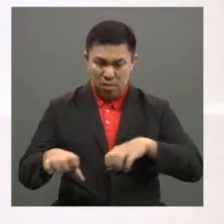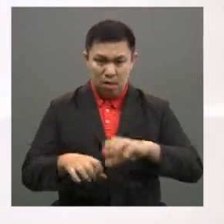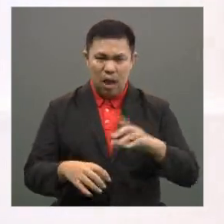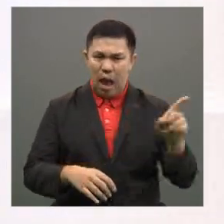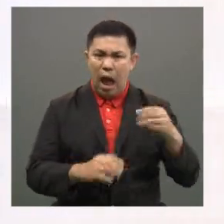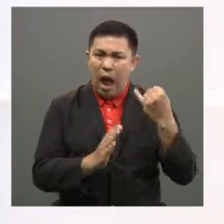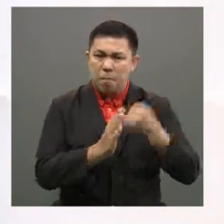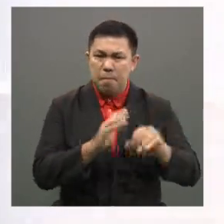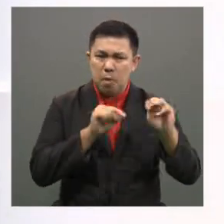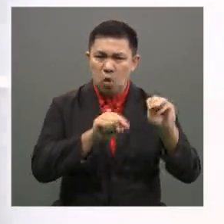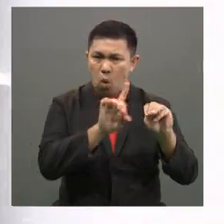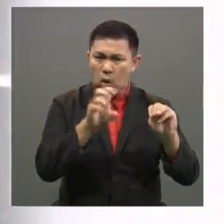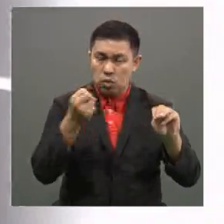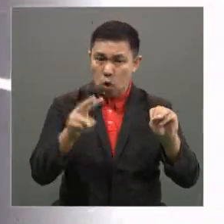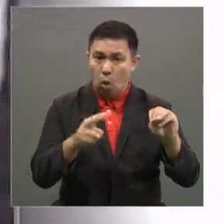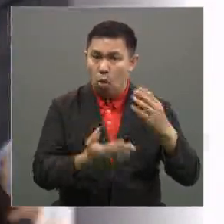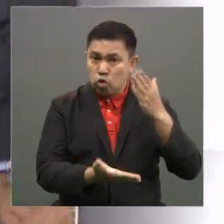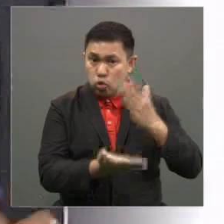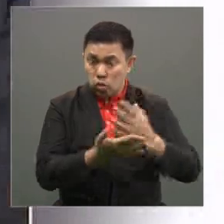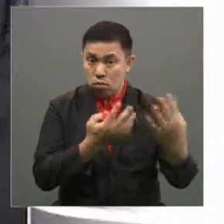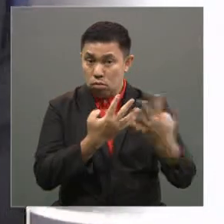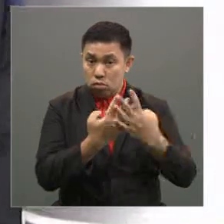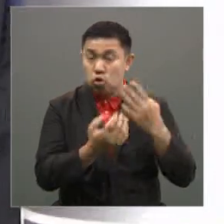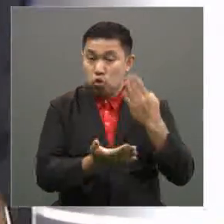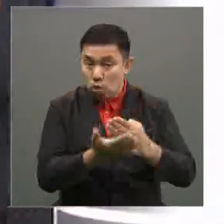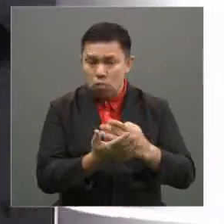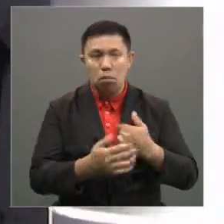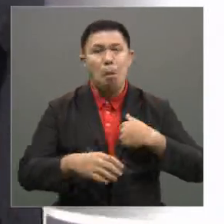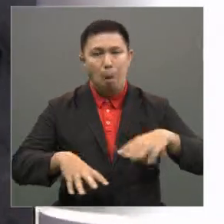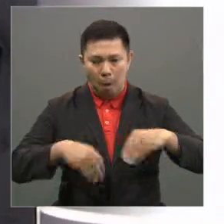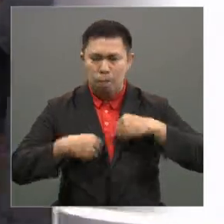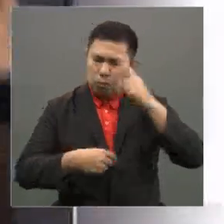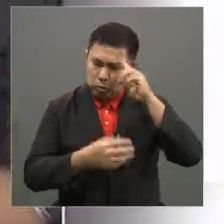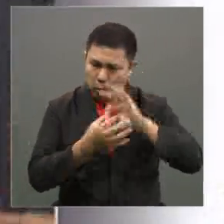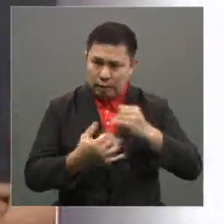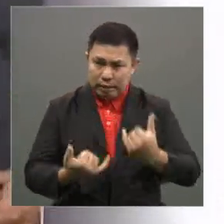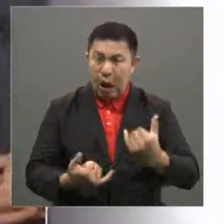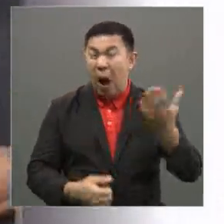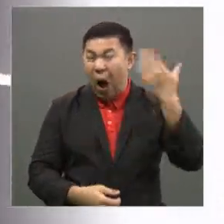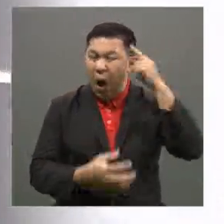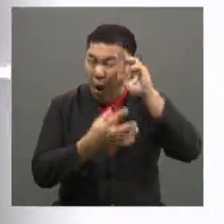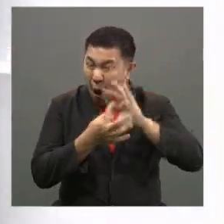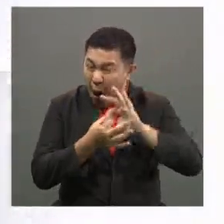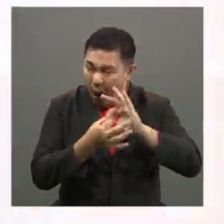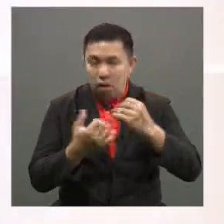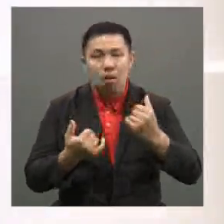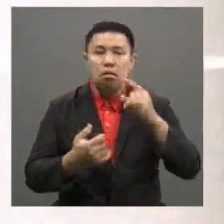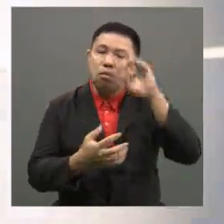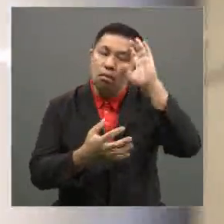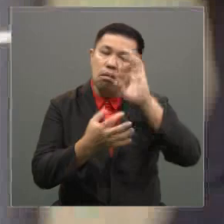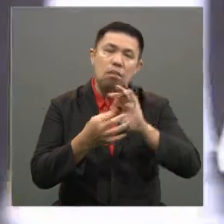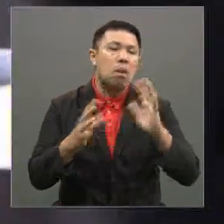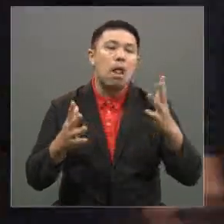รา112ทันทีที่พักโทษเรื่องนี้คุณแพทองธารยอมรับนะคะว่ากังวลจนไม่กังวลแล้ว